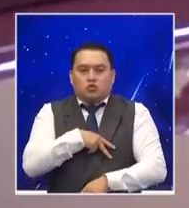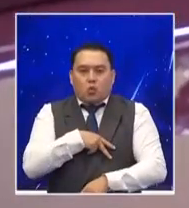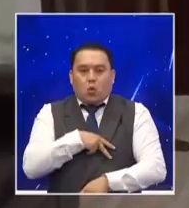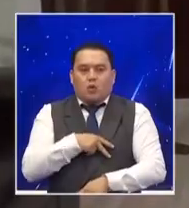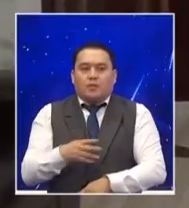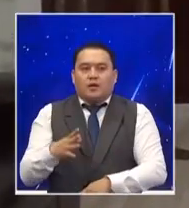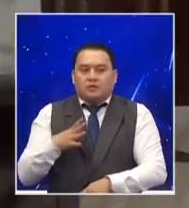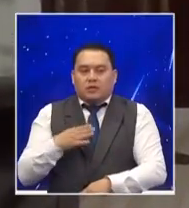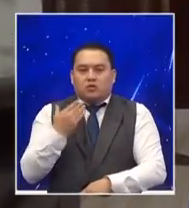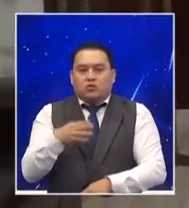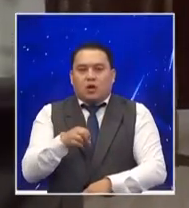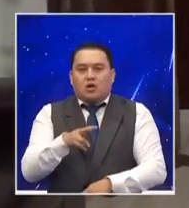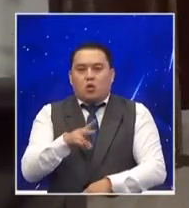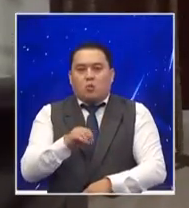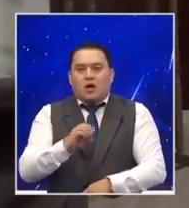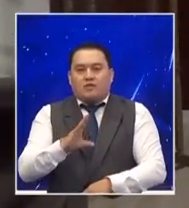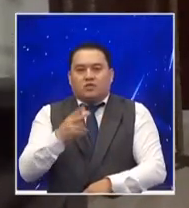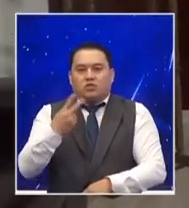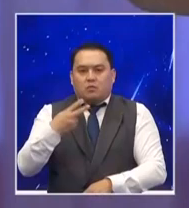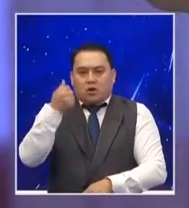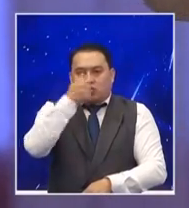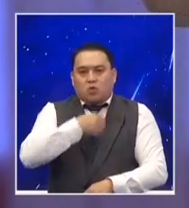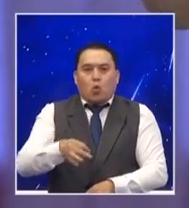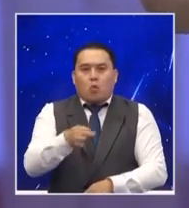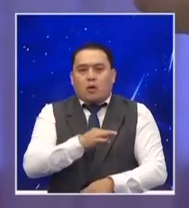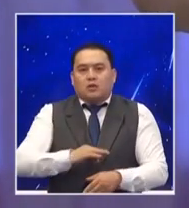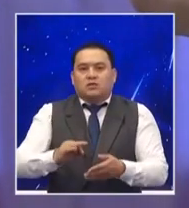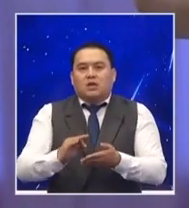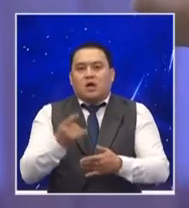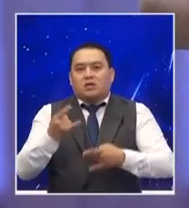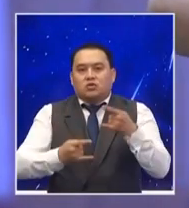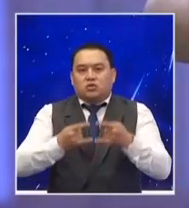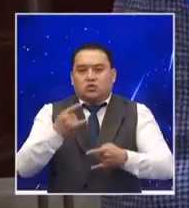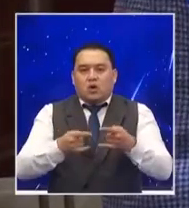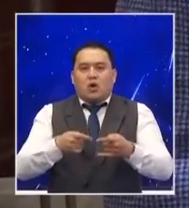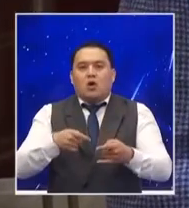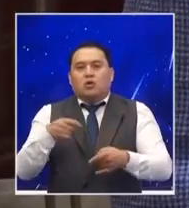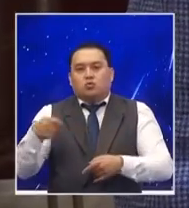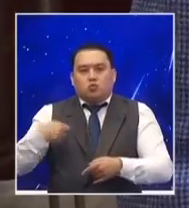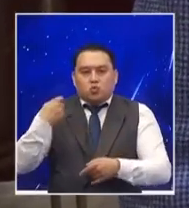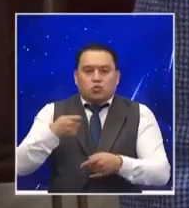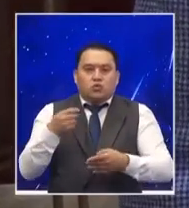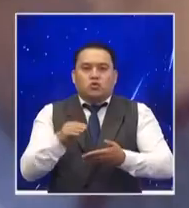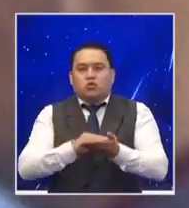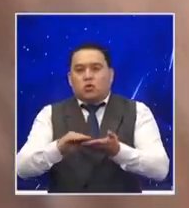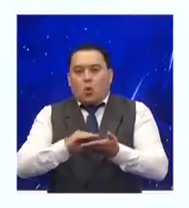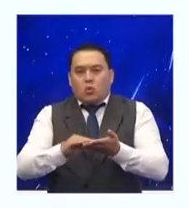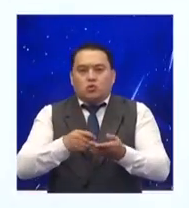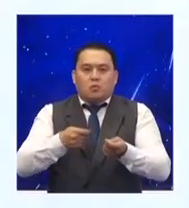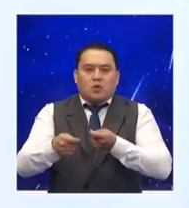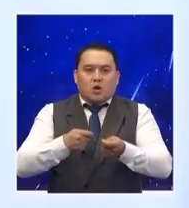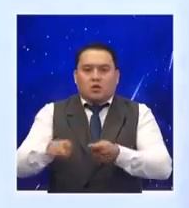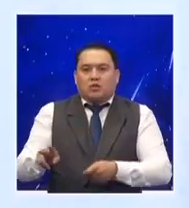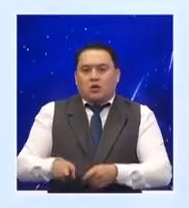белгісін тақты. Жұмахмет Жайлаубаев 20 жылға жуық облыстық Жетісу телеарнасында оператор, тележүргізуші, бас